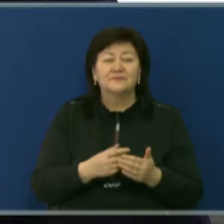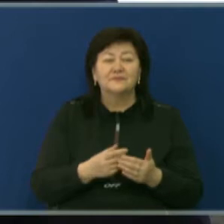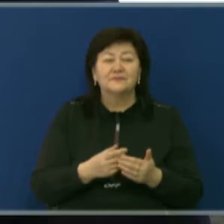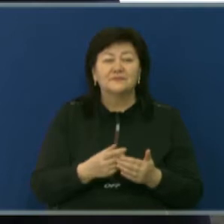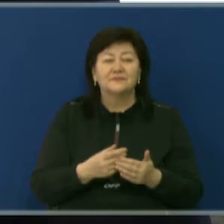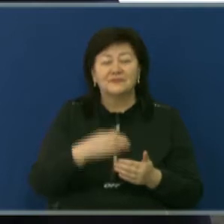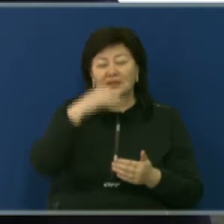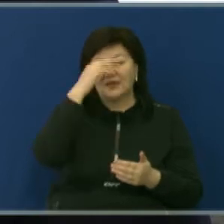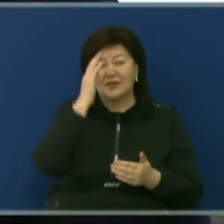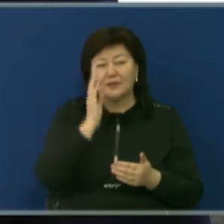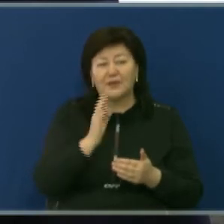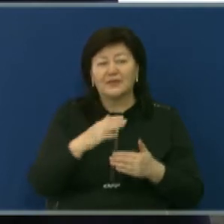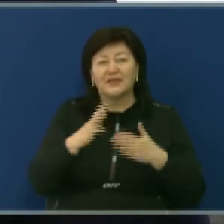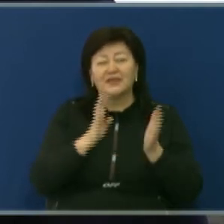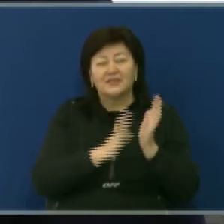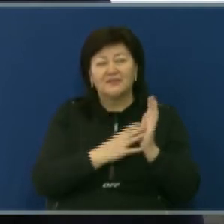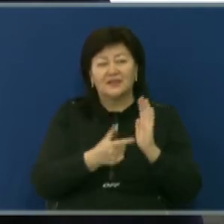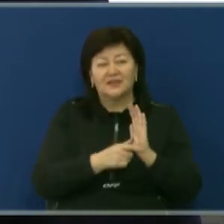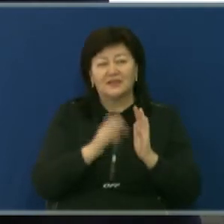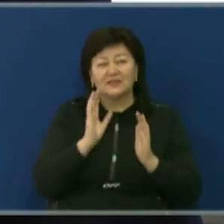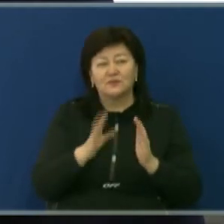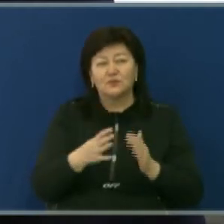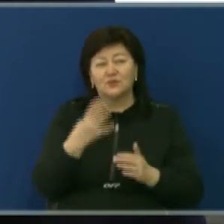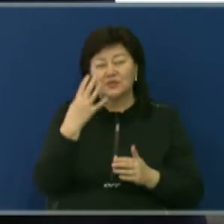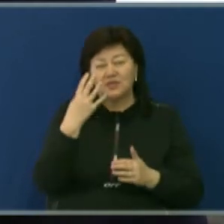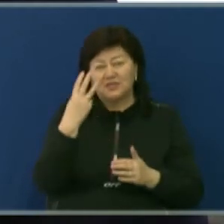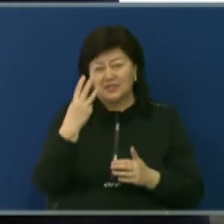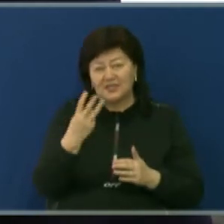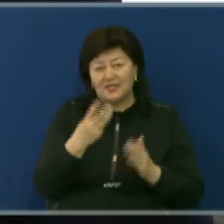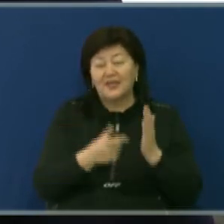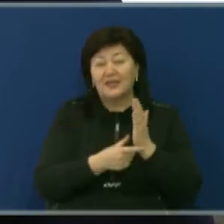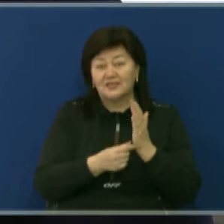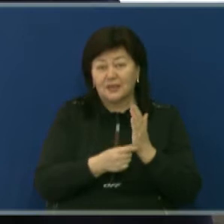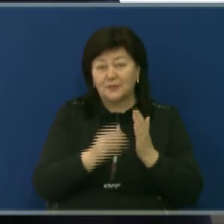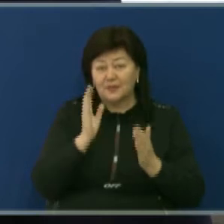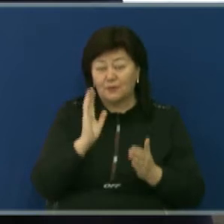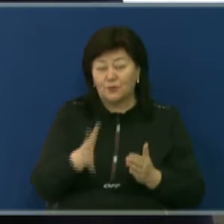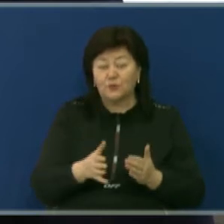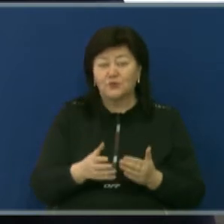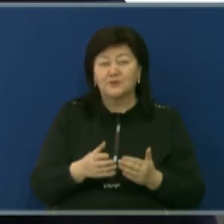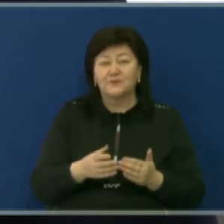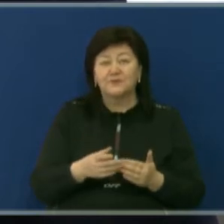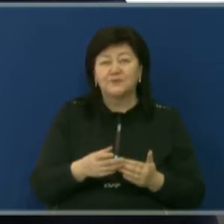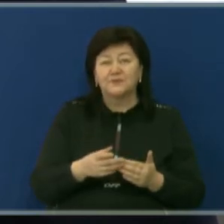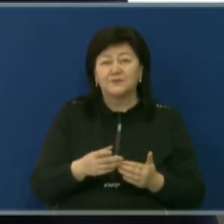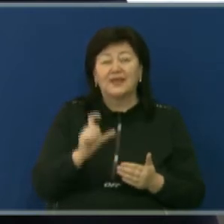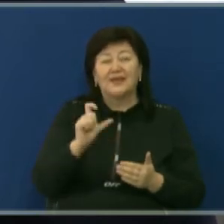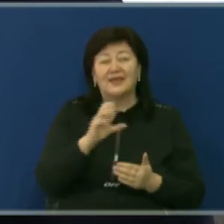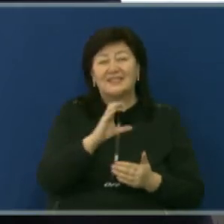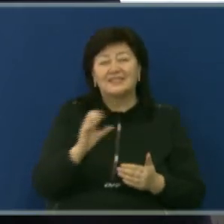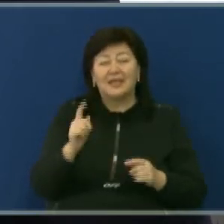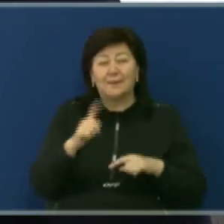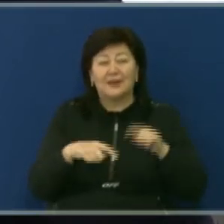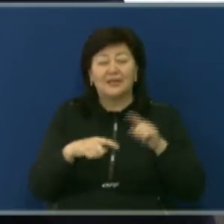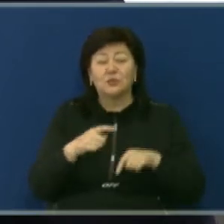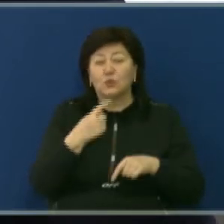аттестации. Учащиеся 9 классов будут сдавать вместо 4 3 экзамена в этом году. Это они будут писать эссе по